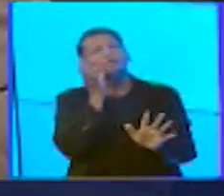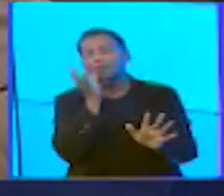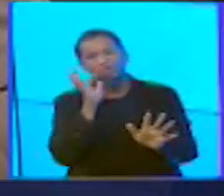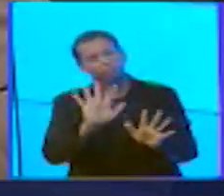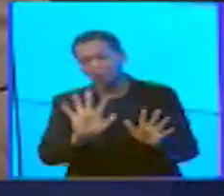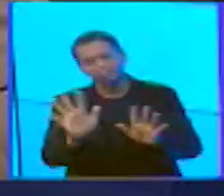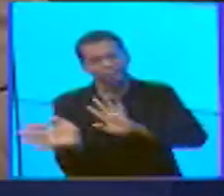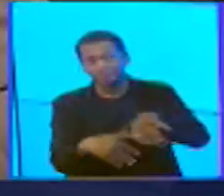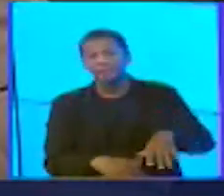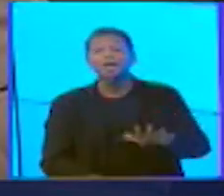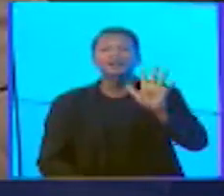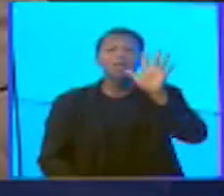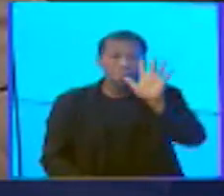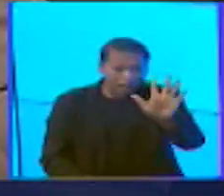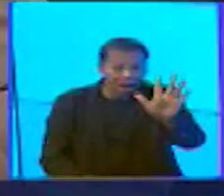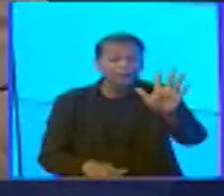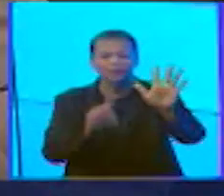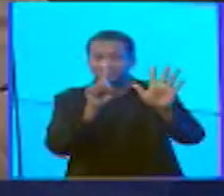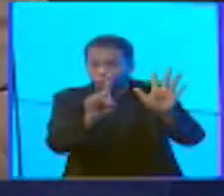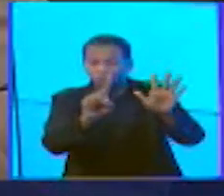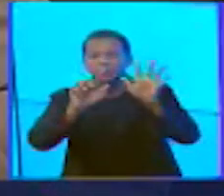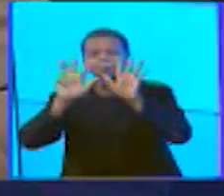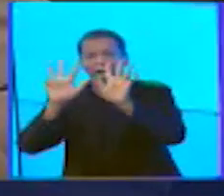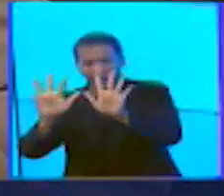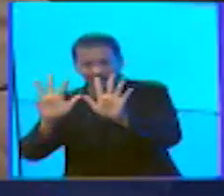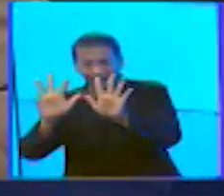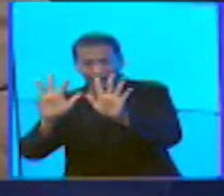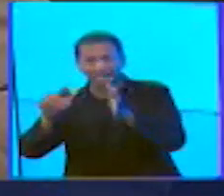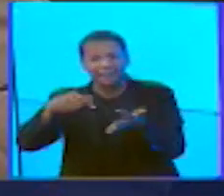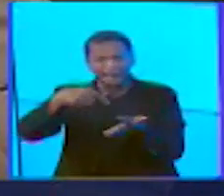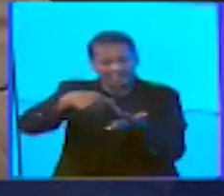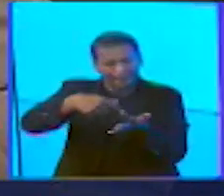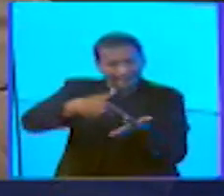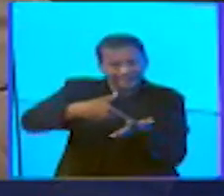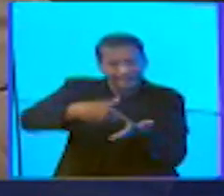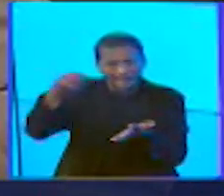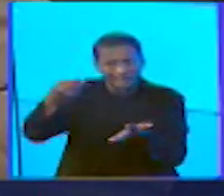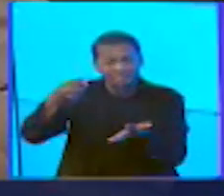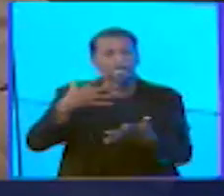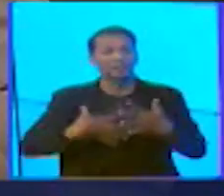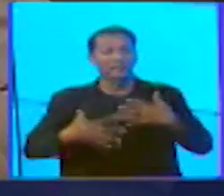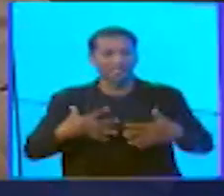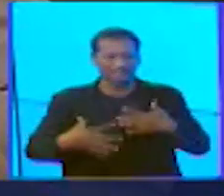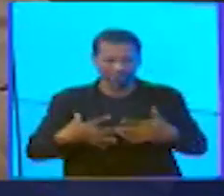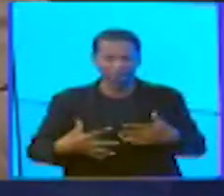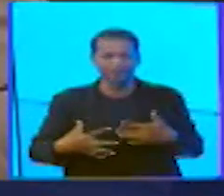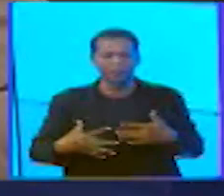reaktif yang yang non reaktif yang reaktif 145 jadi ada sekitar 164